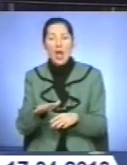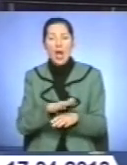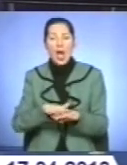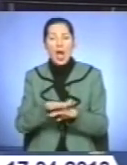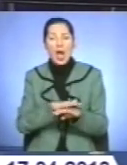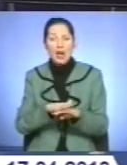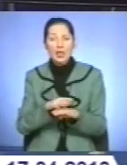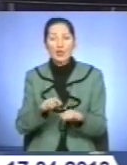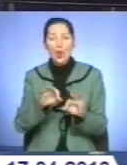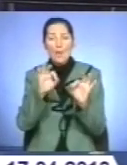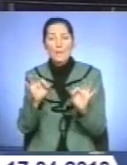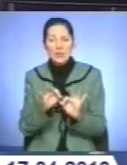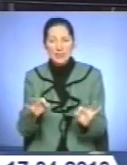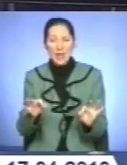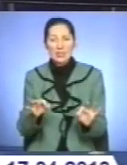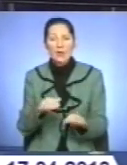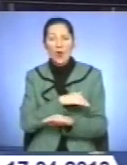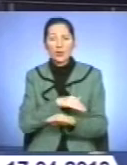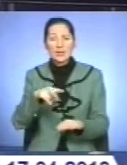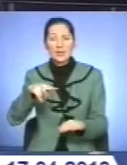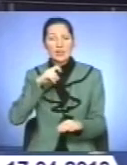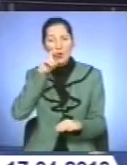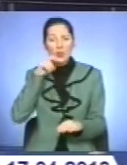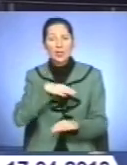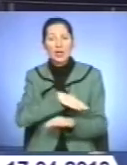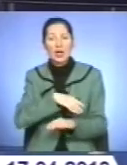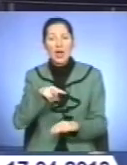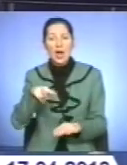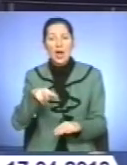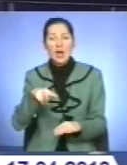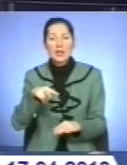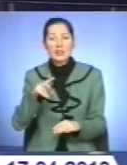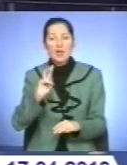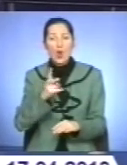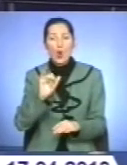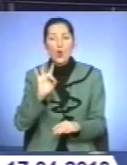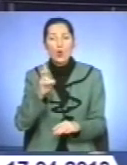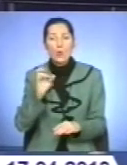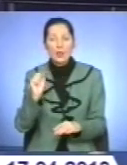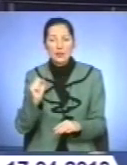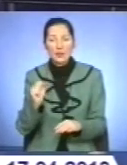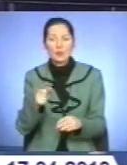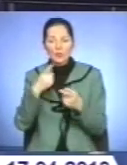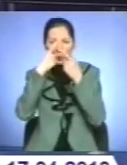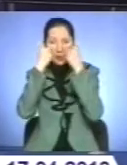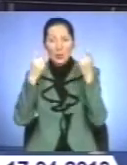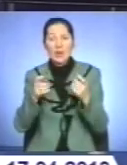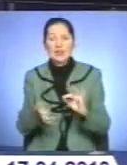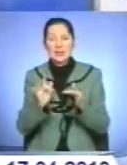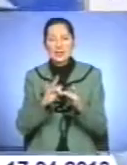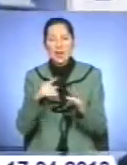вулиць Миру та Дружби по вулицях Лесі Українки та Леся Курбаса біля ринку Галицький, повідомляє сайт